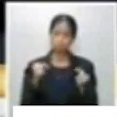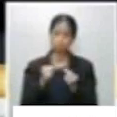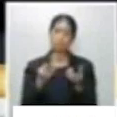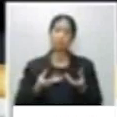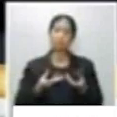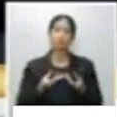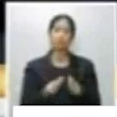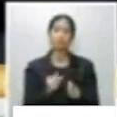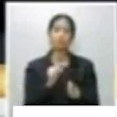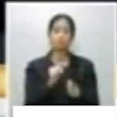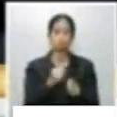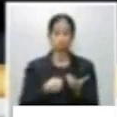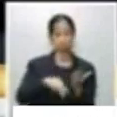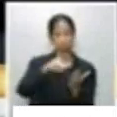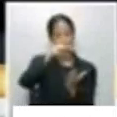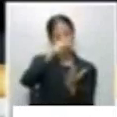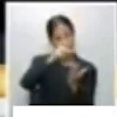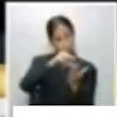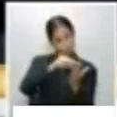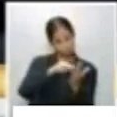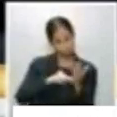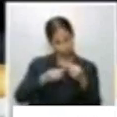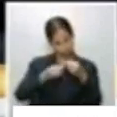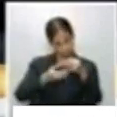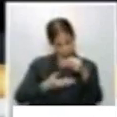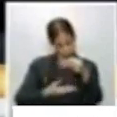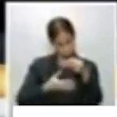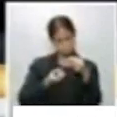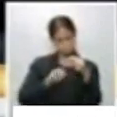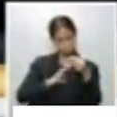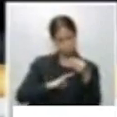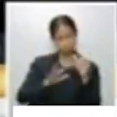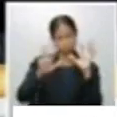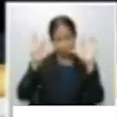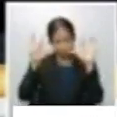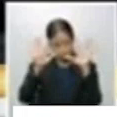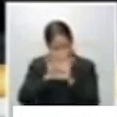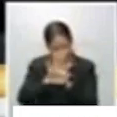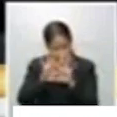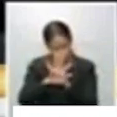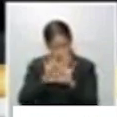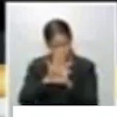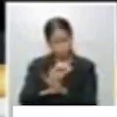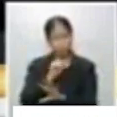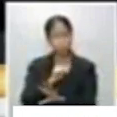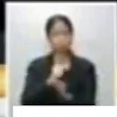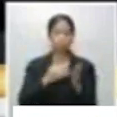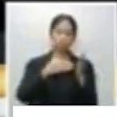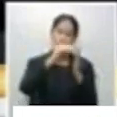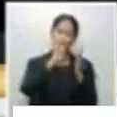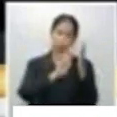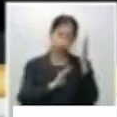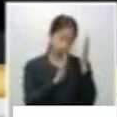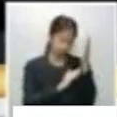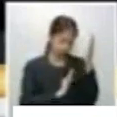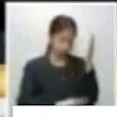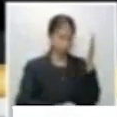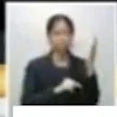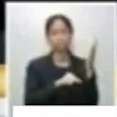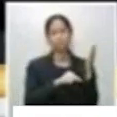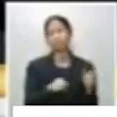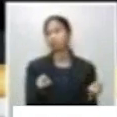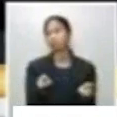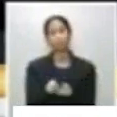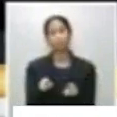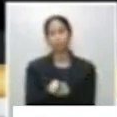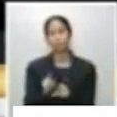ดูทั้ง14ยัตติคล้ายเคลื่อนกันคล้ายเคียงกันไม่ว่าใต้เหนืออีสานคือเรื่องที่ท